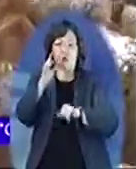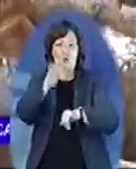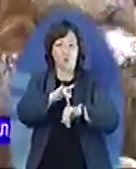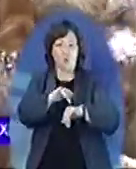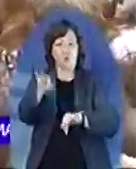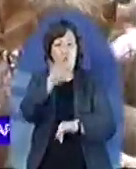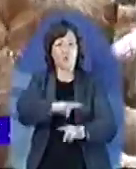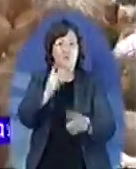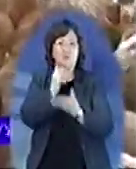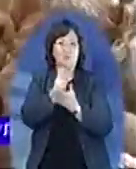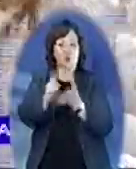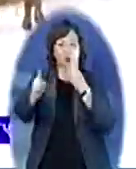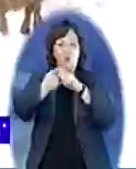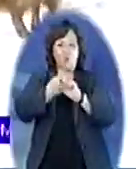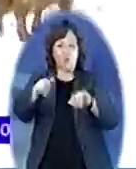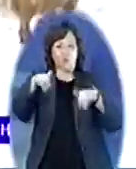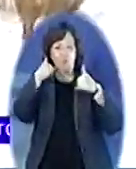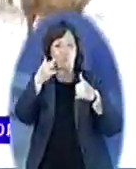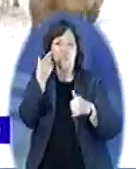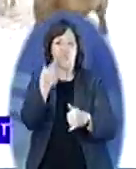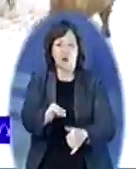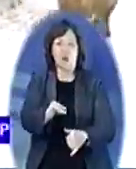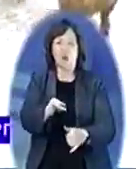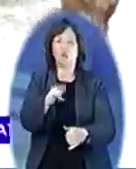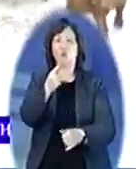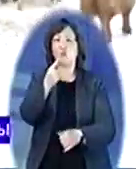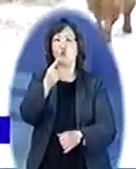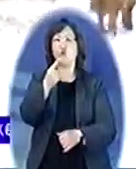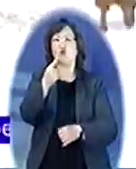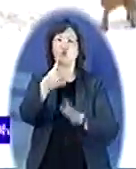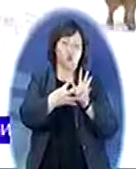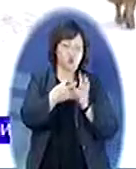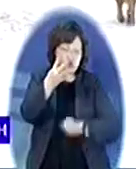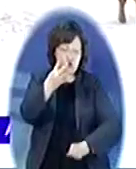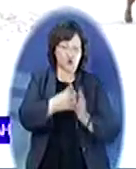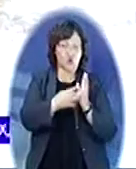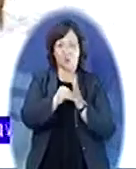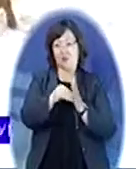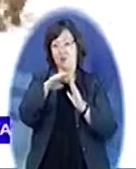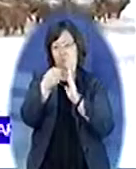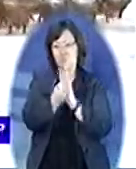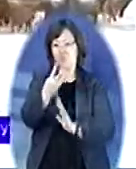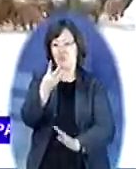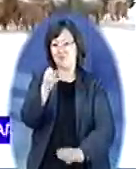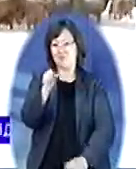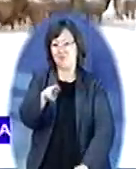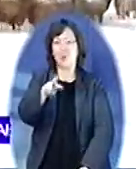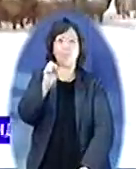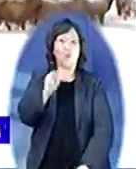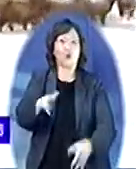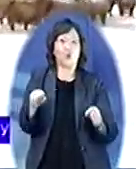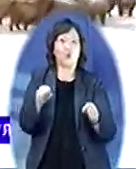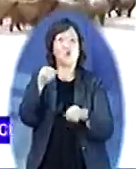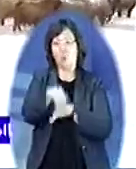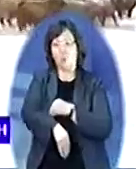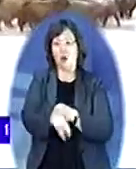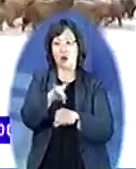гэдгийг сануллаа. За ер нь энэ өвөл нийтдээ 149 мянган үр хайлт 45 сая толгой мал үйлжиж байна.